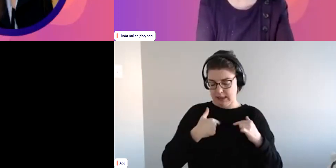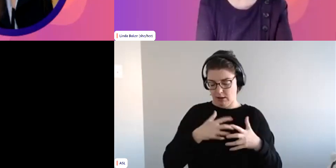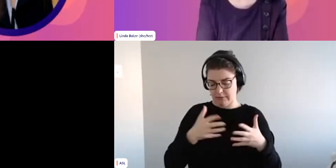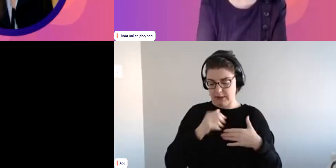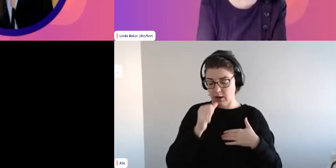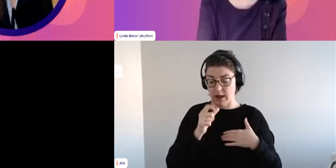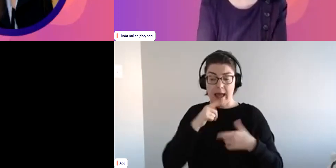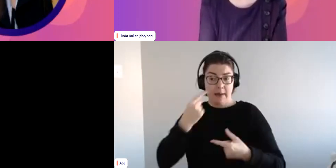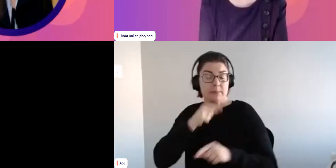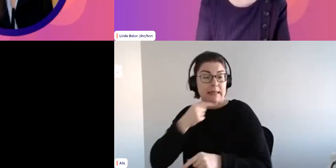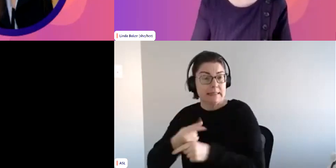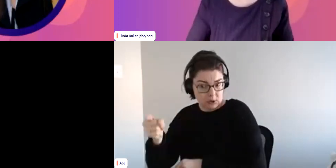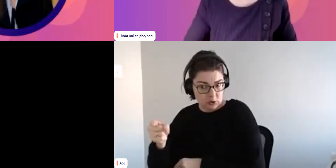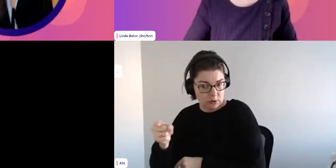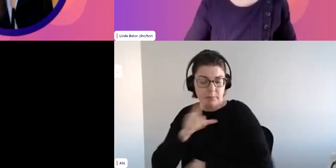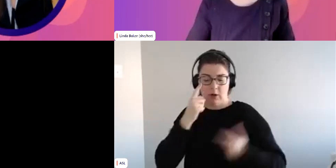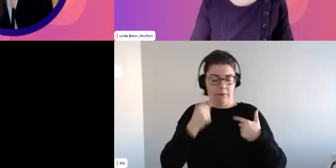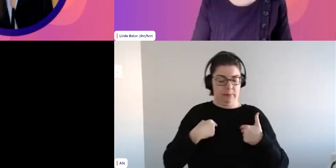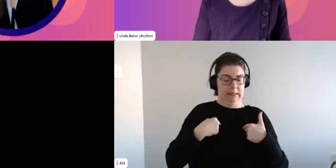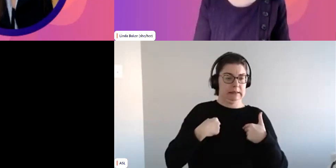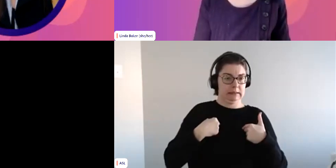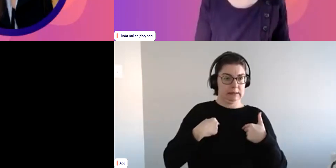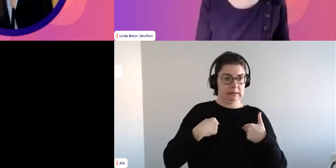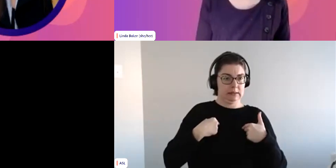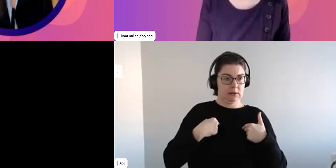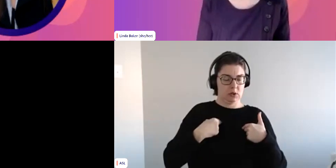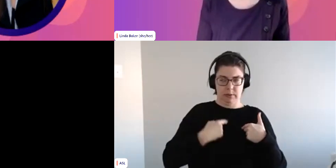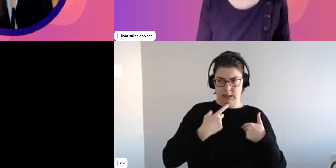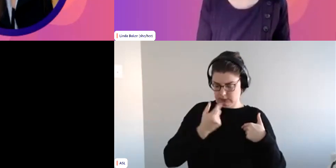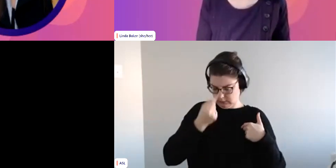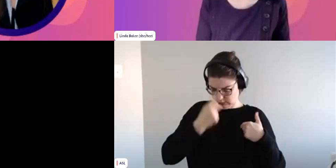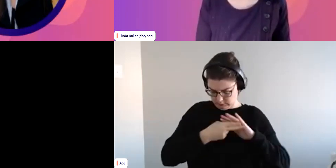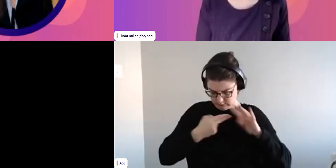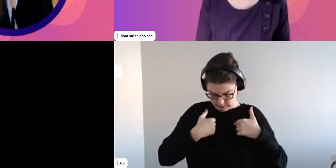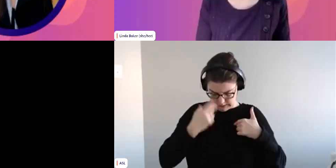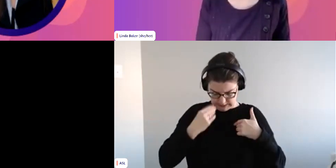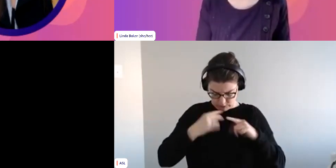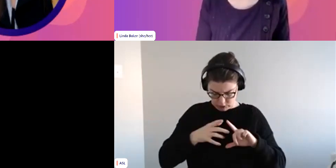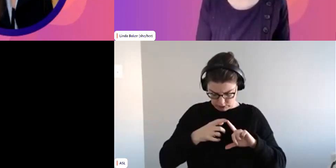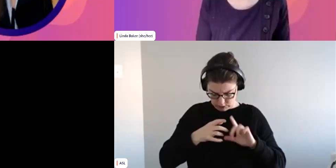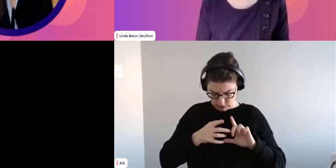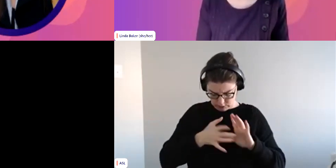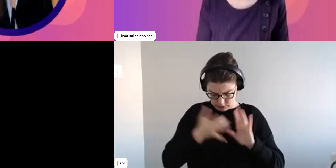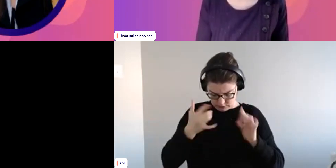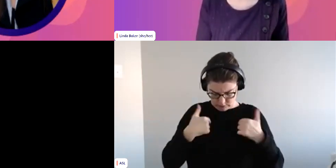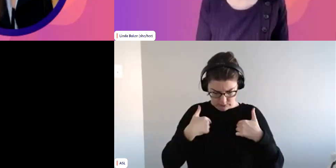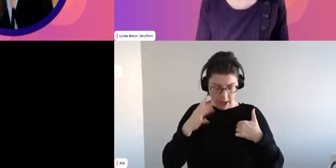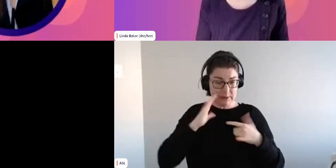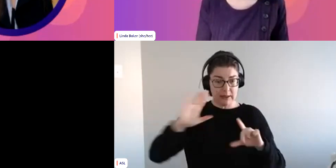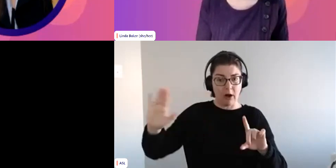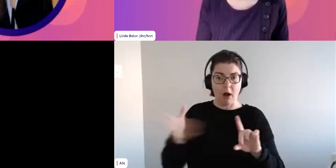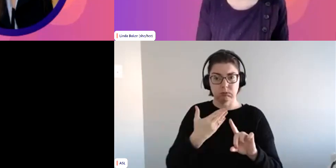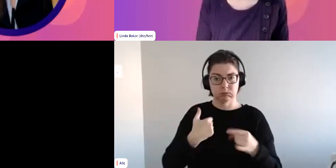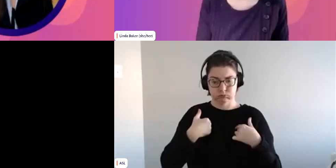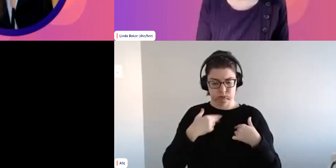ou physique c'est arrivé à ma sœur mais pas à moi alors j'ai eu la difficulté de me rendre compte que j'avais été abusé quand j'étais enfant